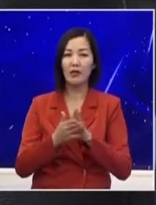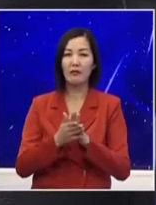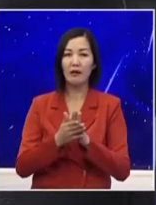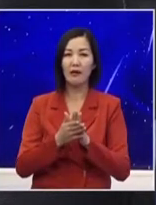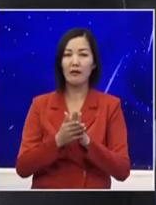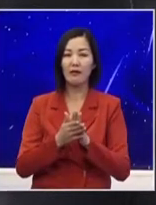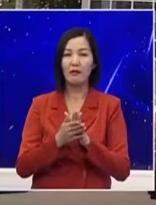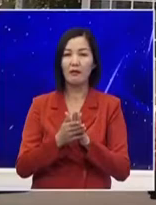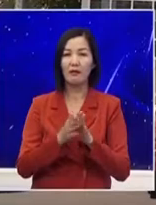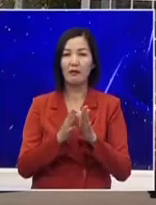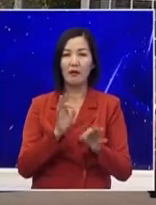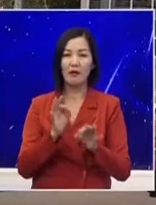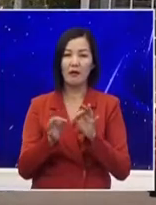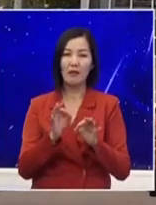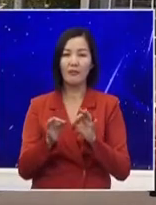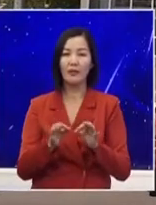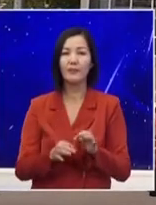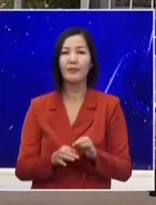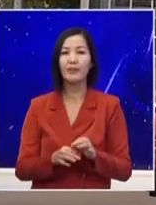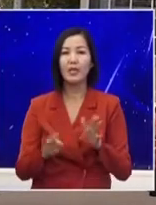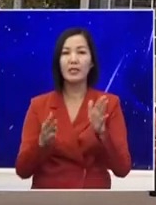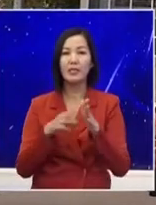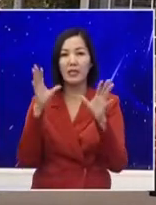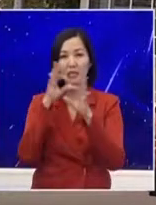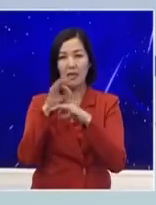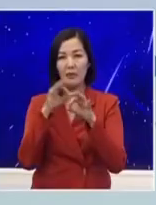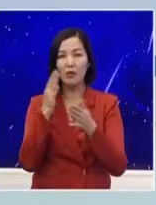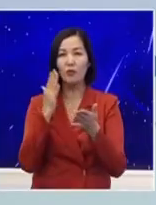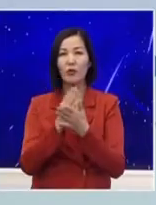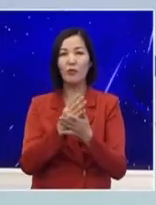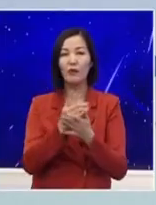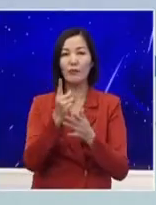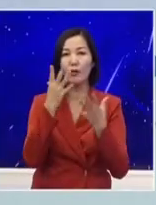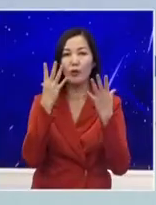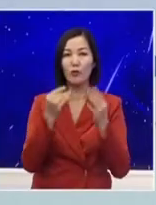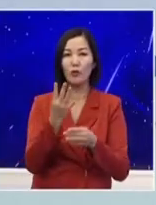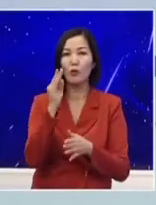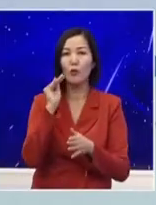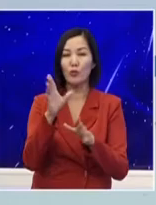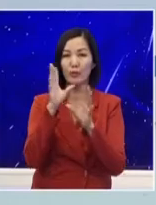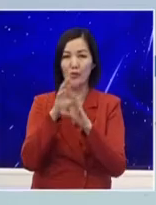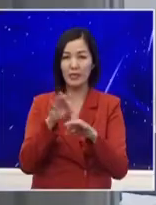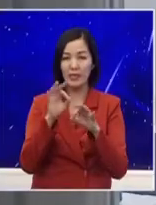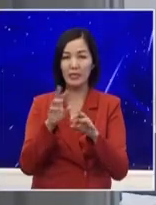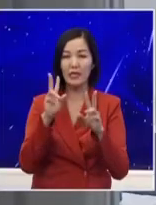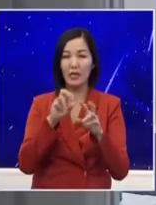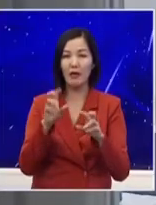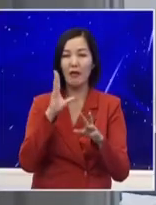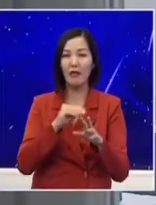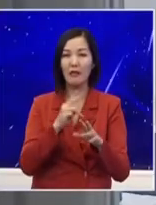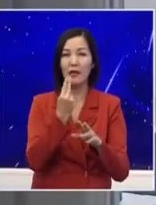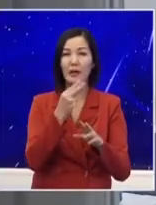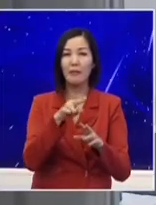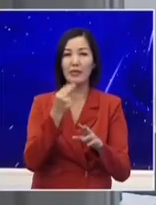КВ-дің аз болып жатқаны. Аймақта 8 лаборатория бар. Тәулігіне 4000 талдама жасай алады. Әйтсе де аудан қалаларда